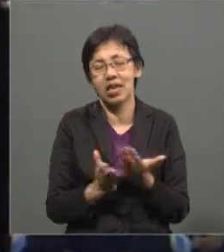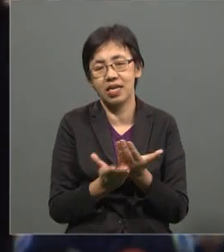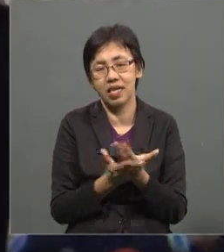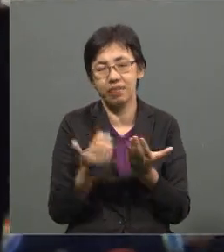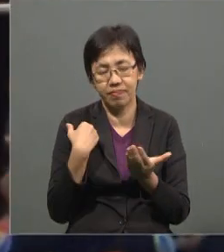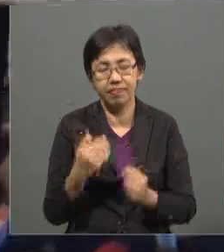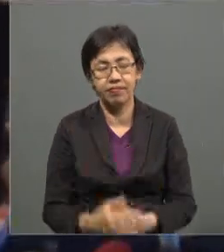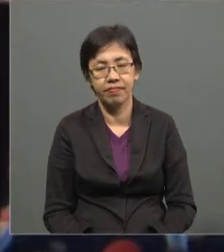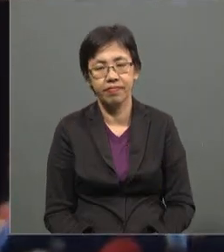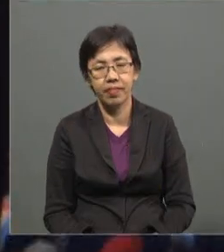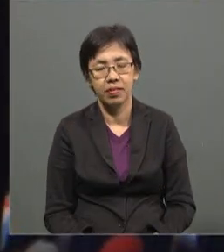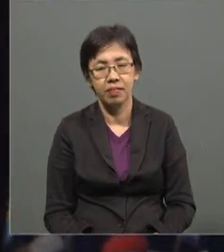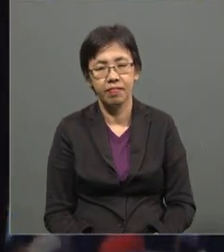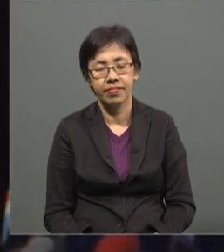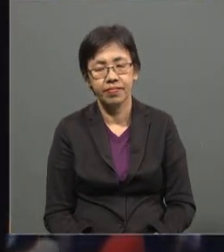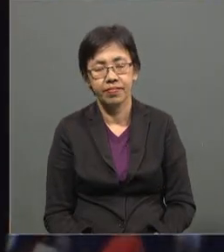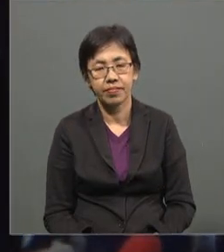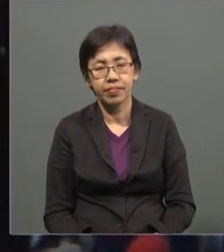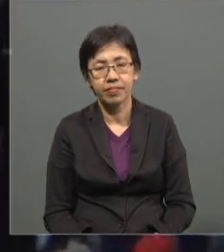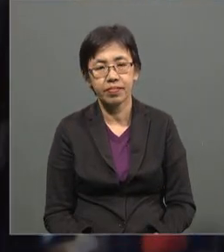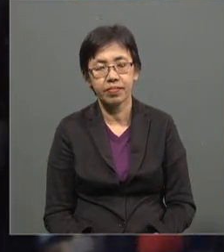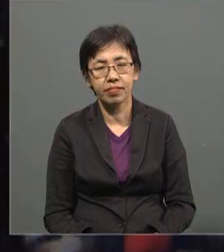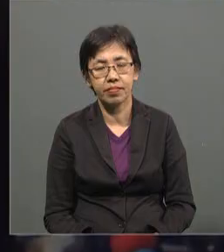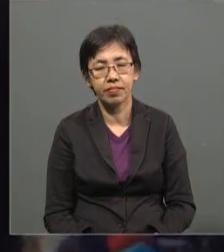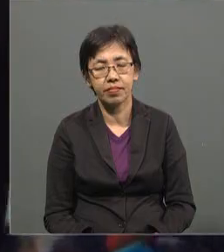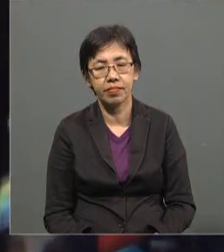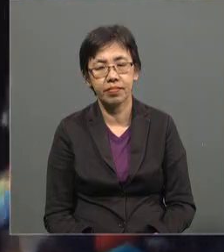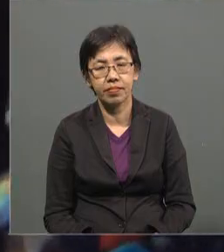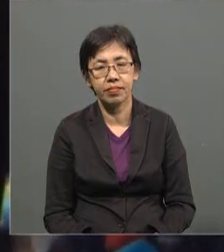คะว่าจะมีหมายหรืออะไรอย่างเงี้ยสำหรับคนที่เกี่ยวข้อง